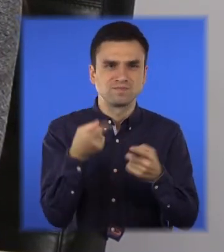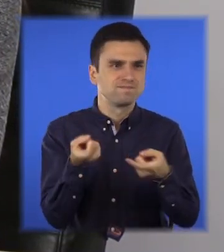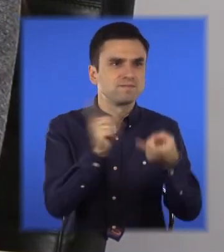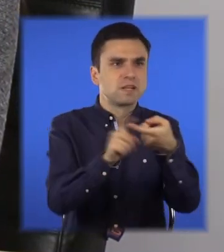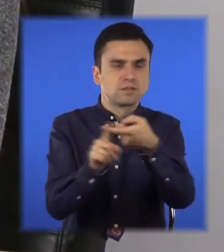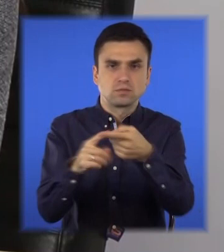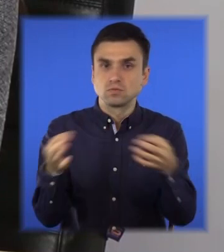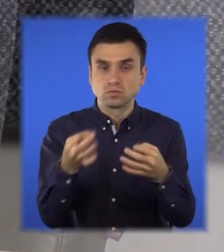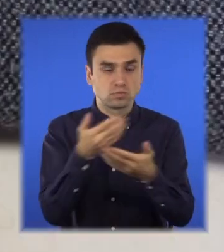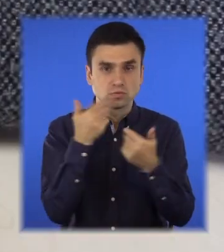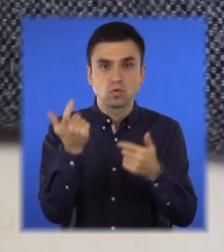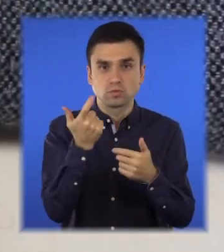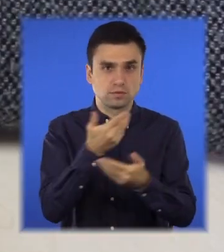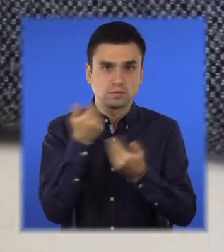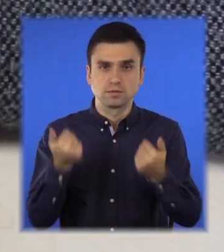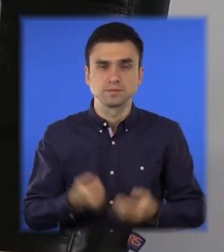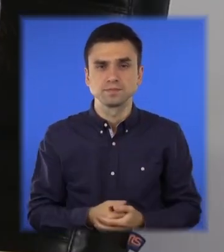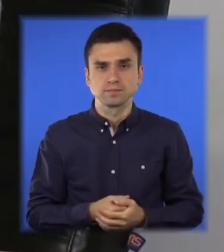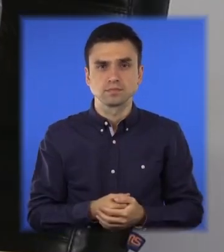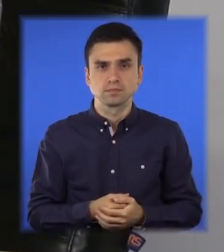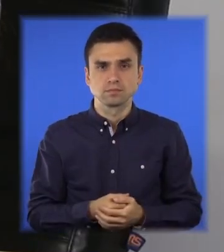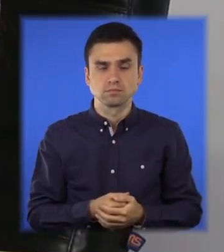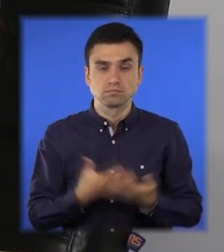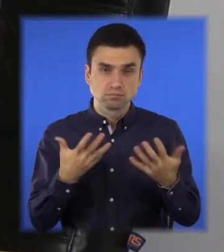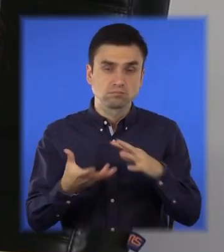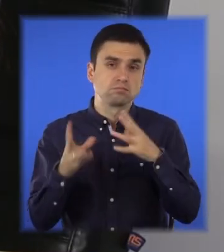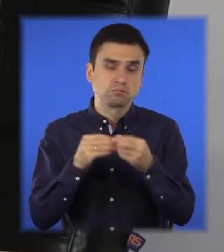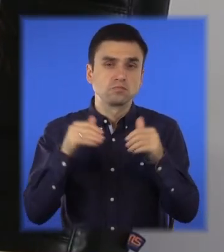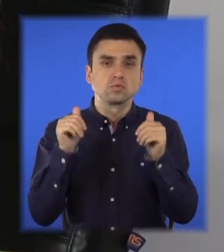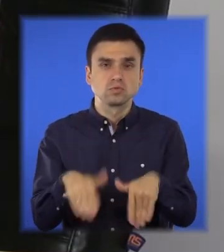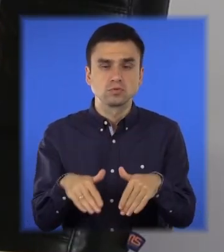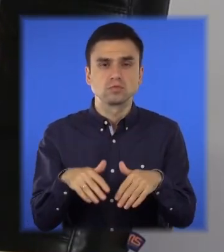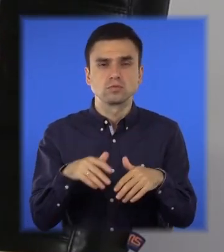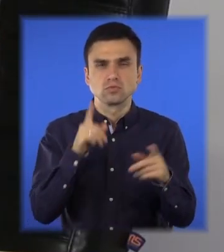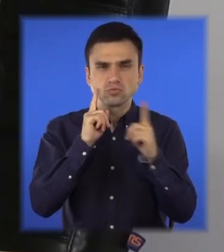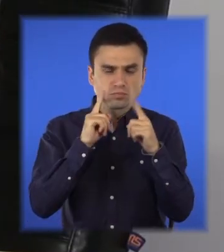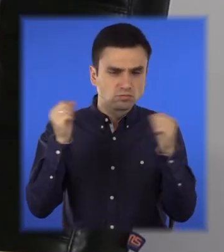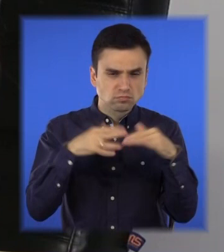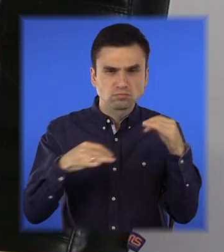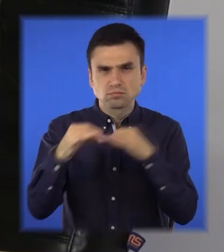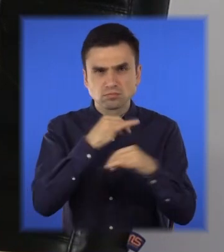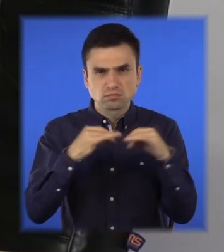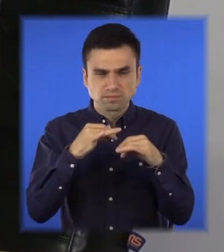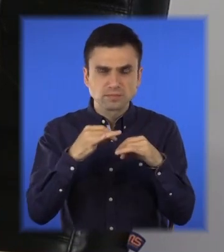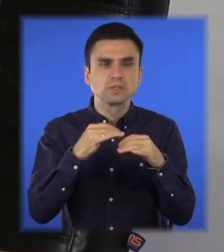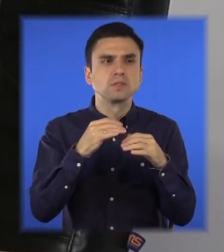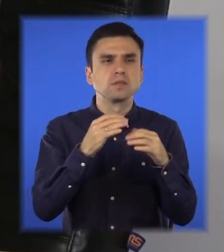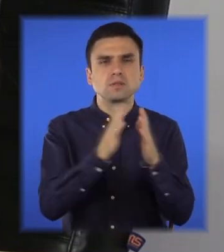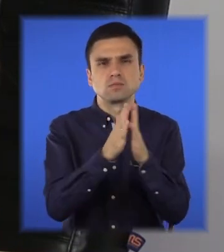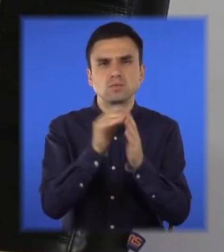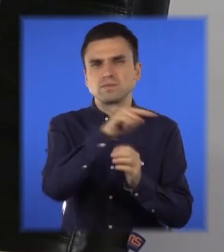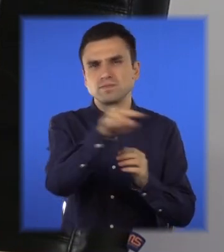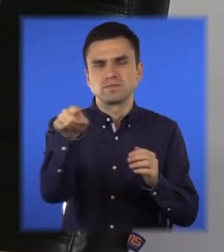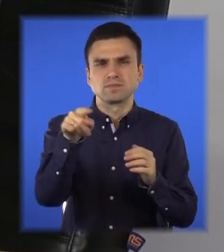підприємства району та комунальної власності міста. З цього приводу було організовано робочу нараду з представниками промислових підприємств